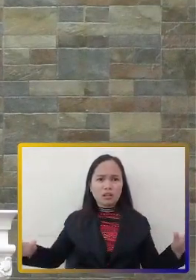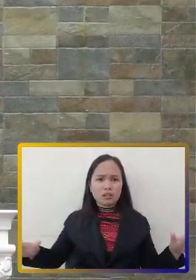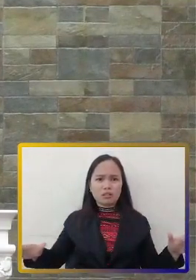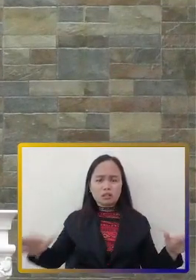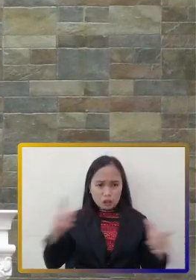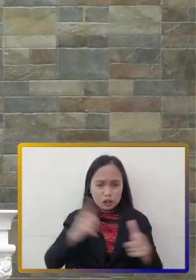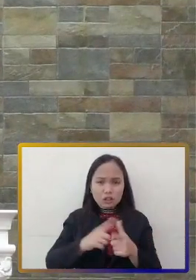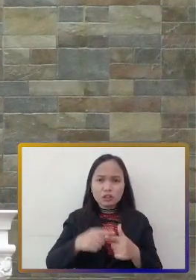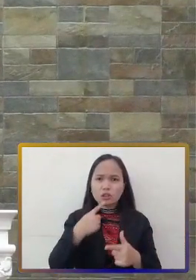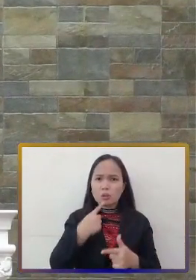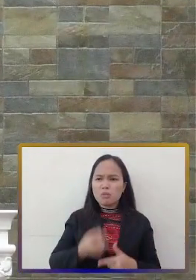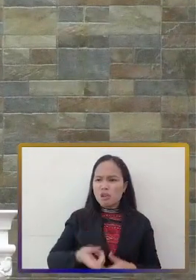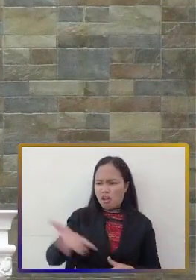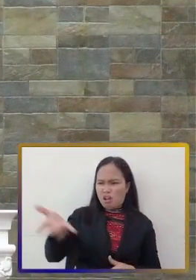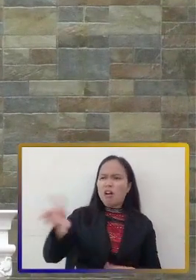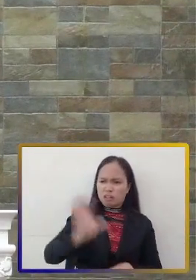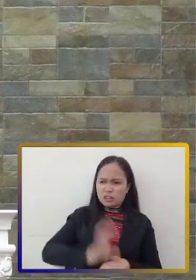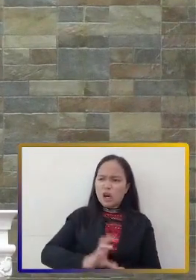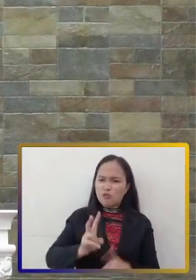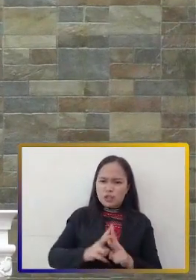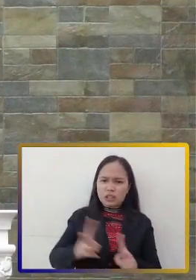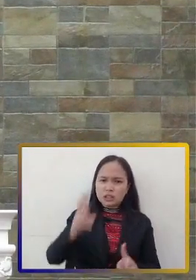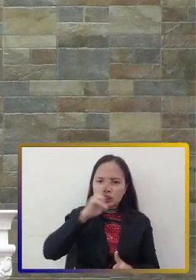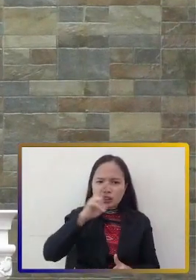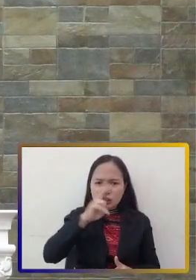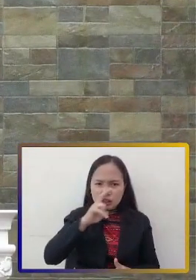Tapos sasabihin niyo, napakahigpit.